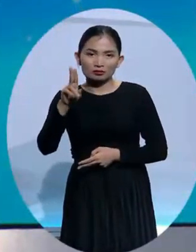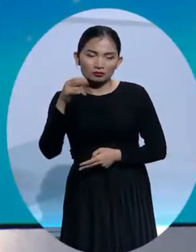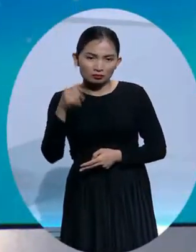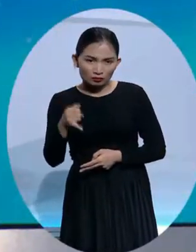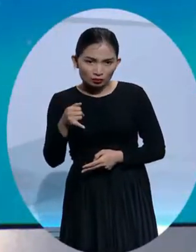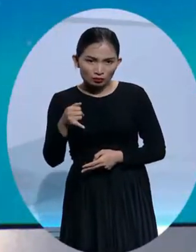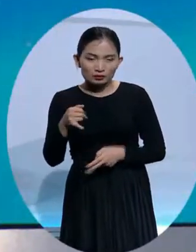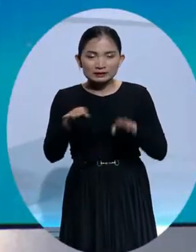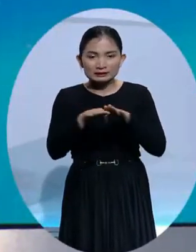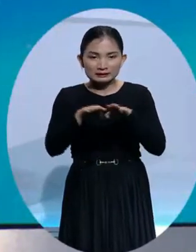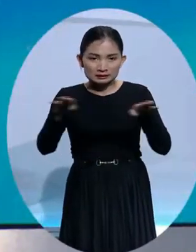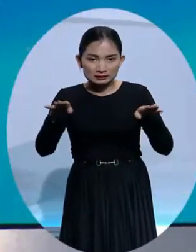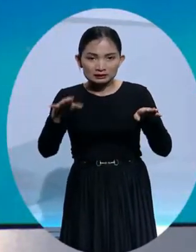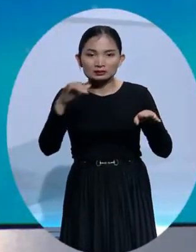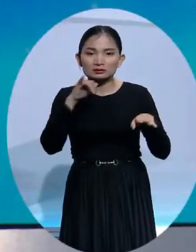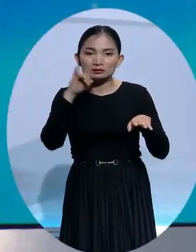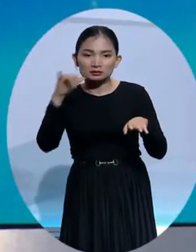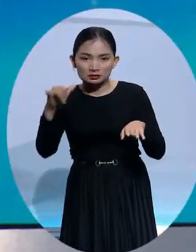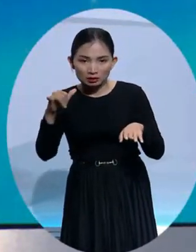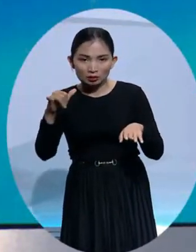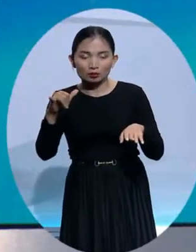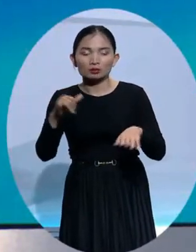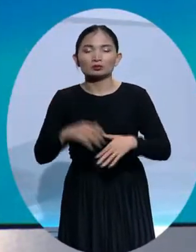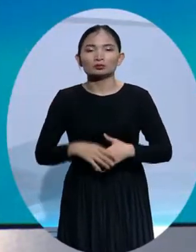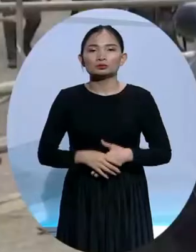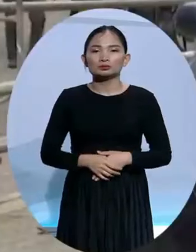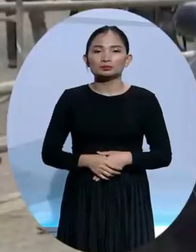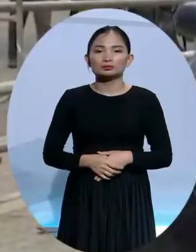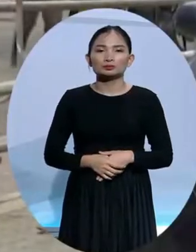cải thiện tình hình khó khăn do thiếu nhiên liệu.